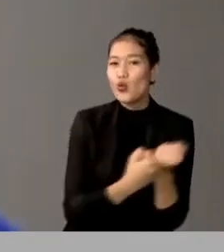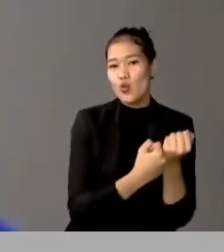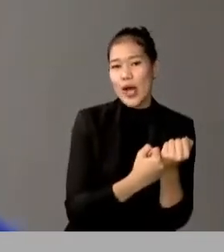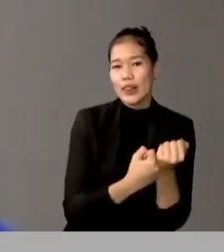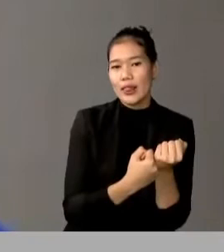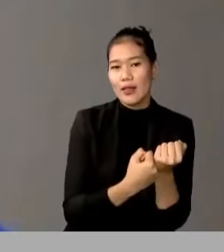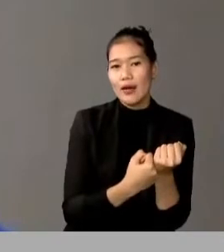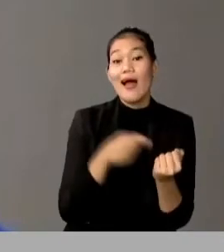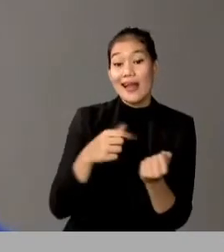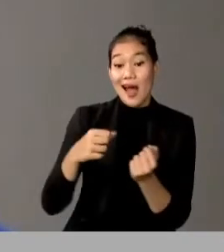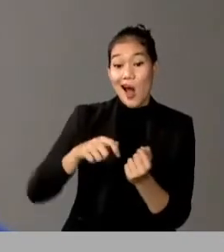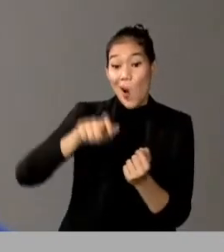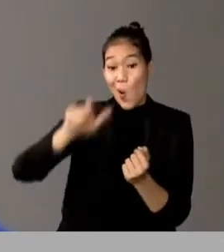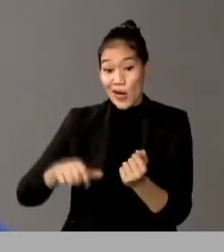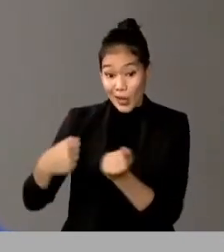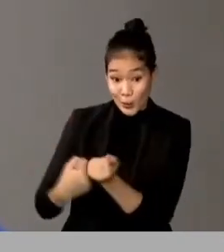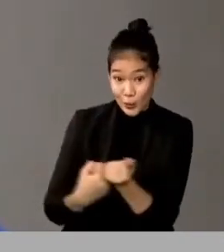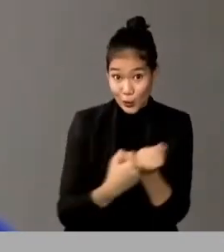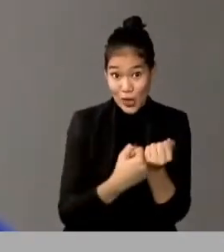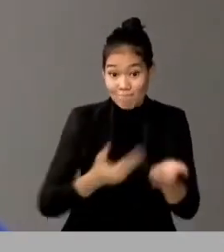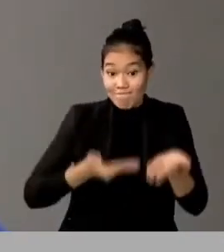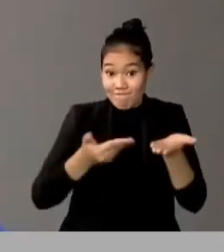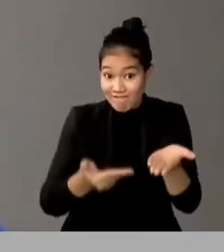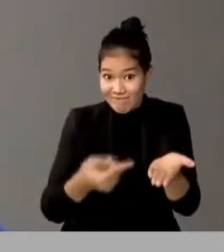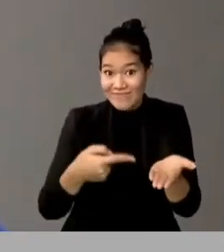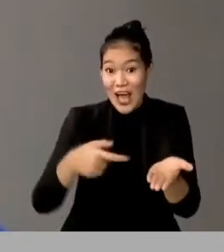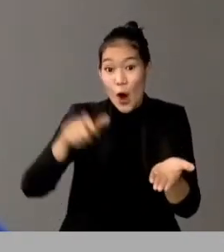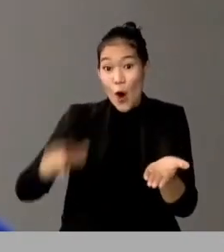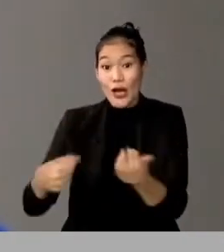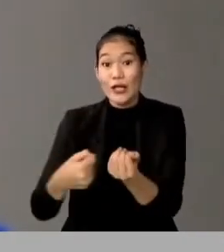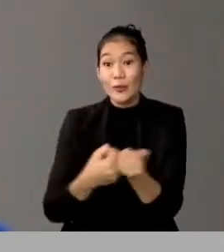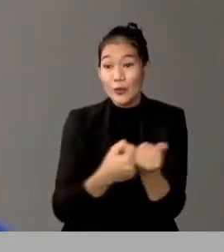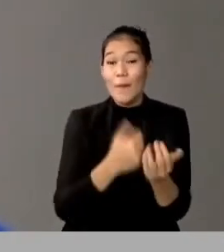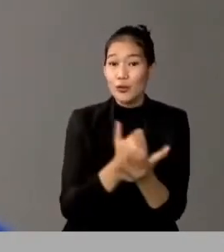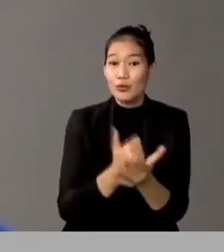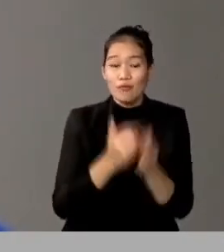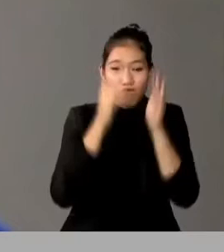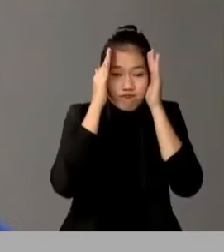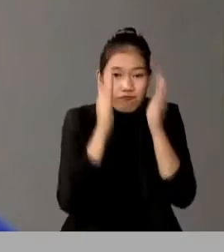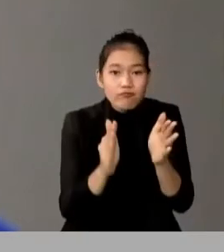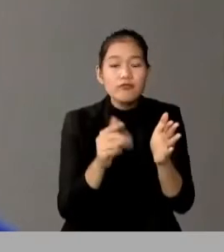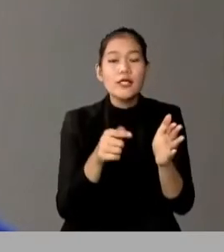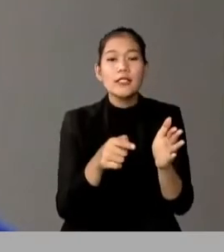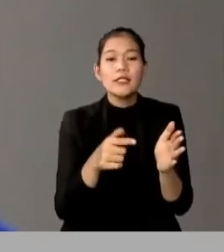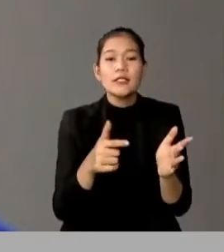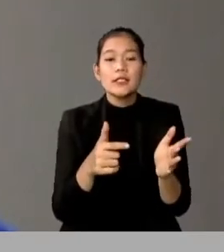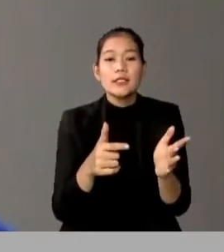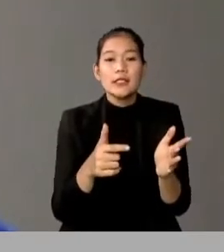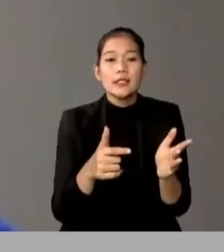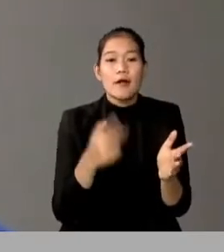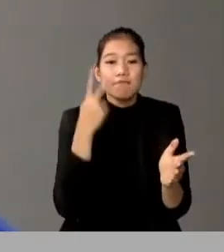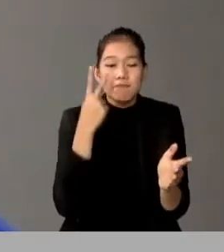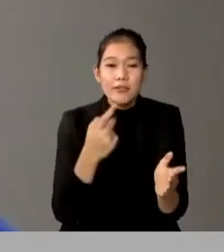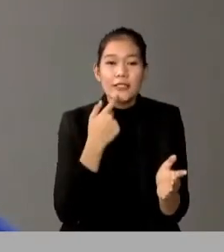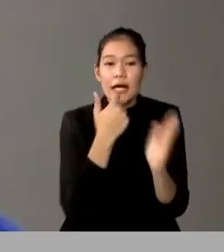Ah ketika dukungan dari luar itu dihadirkan makanya memberikan dukungan itu harus betul-betul memperhatikan apa namanya